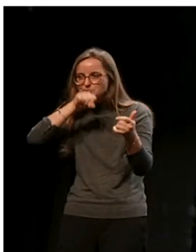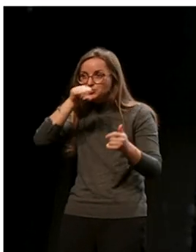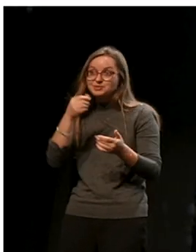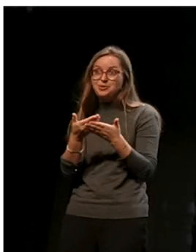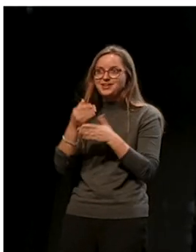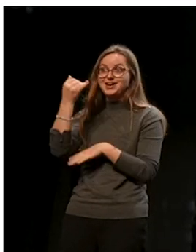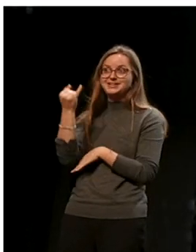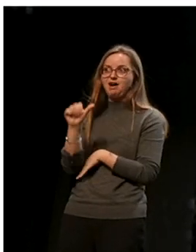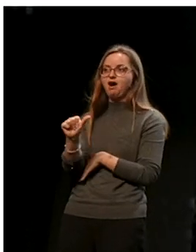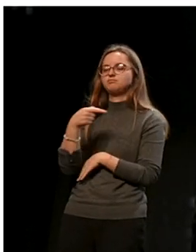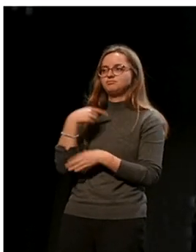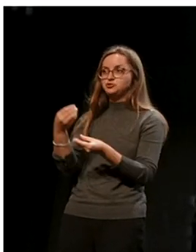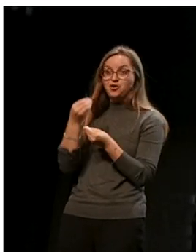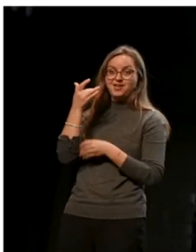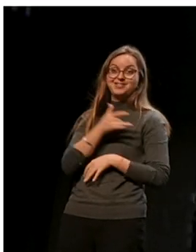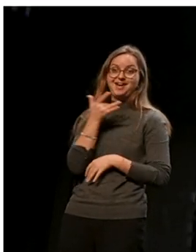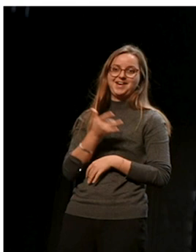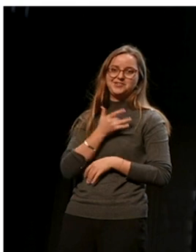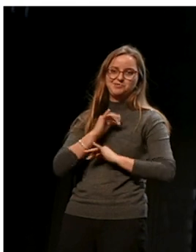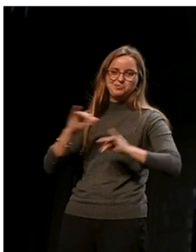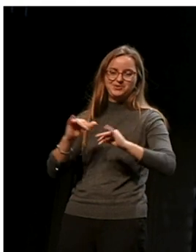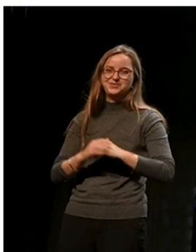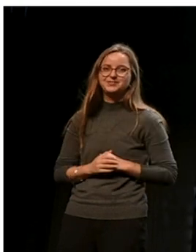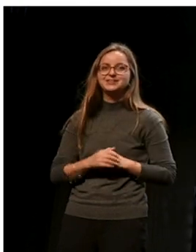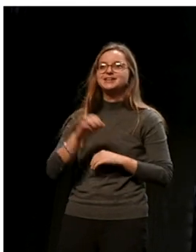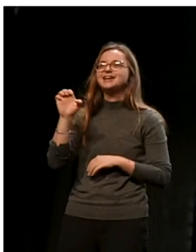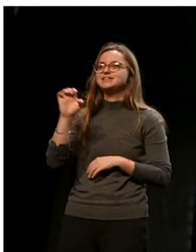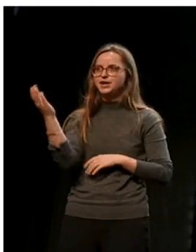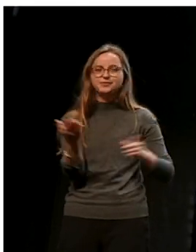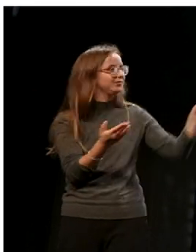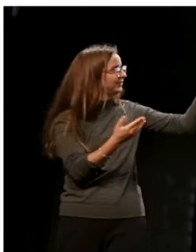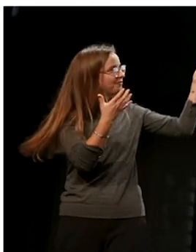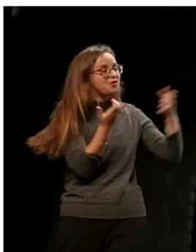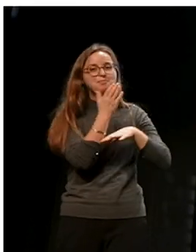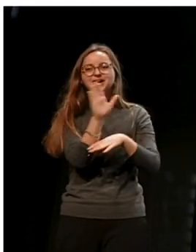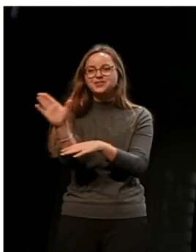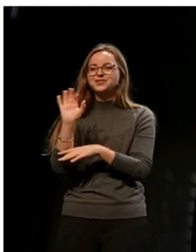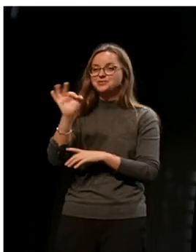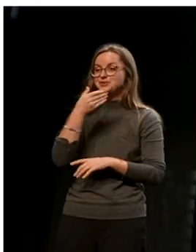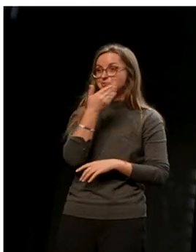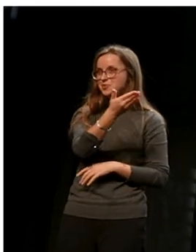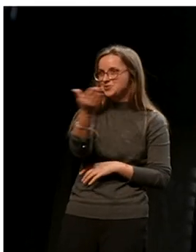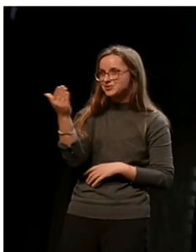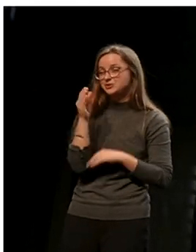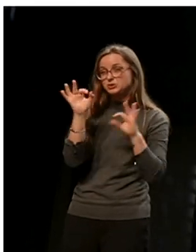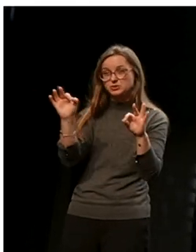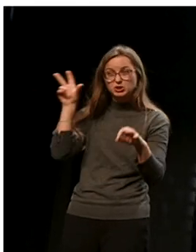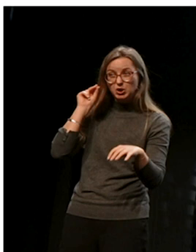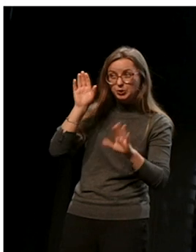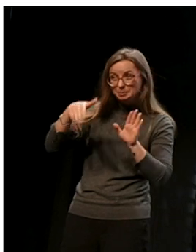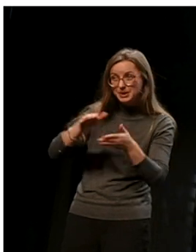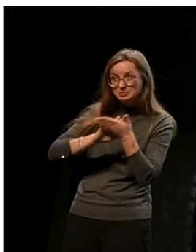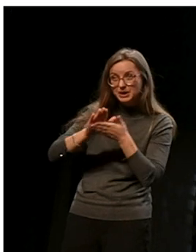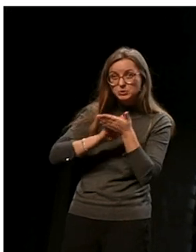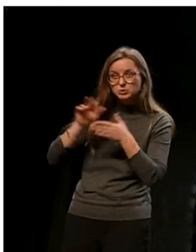sujet m'intéressait. Étienne, je te laisse te présenter. Ouais, bonjour. Ouais, alors, je vous entends mal, j'entends que